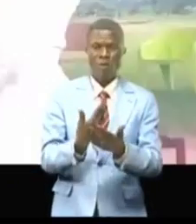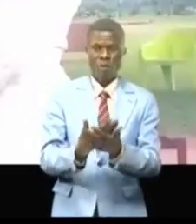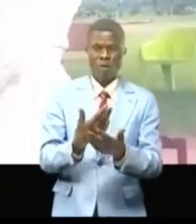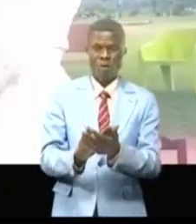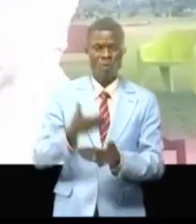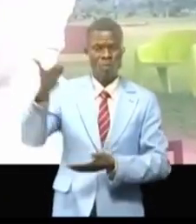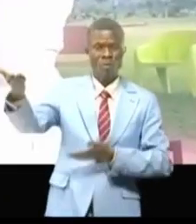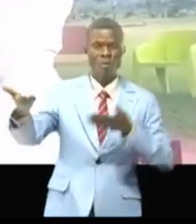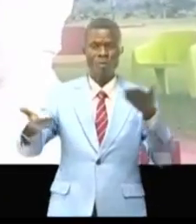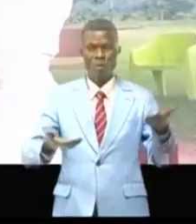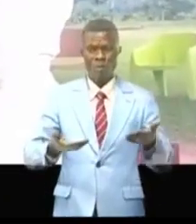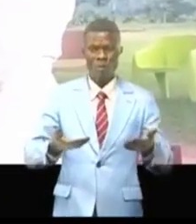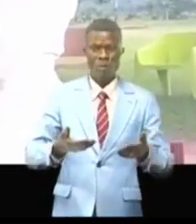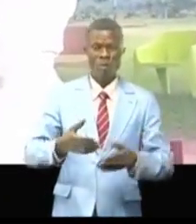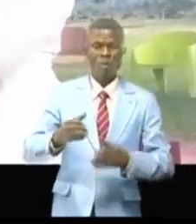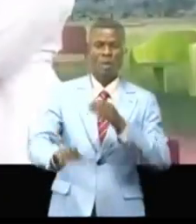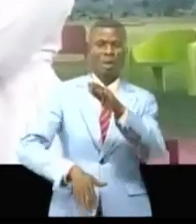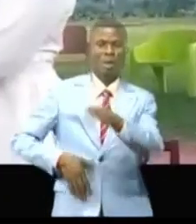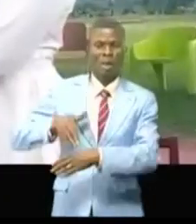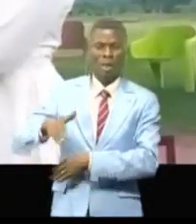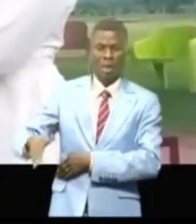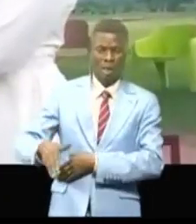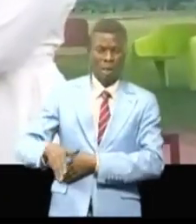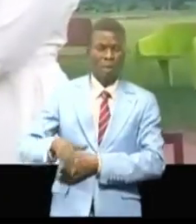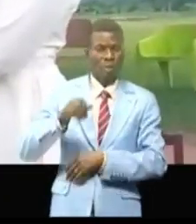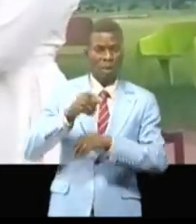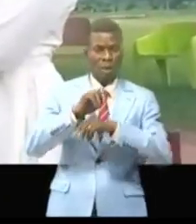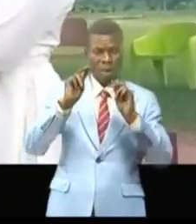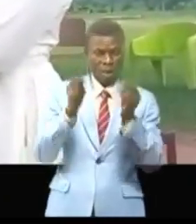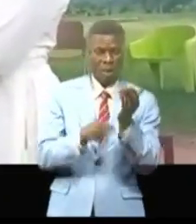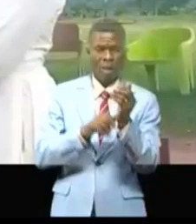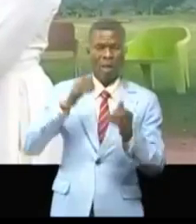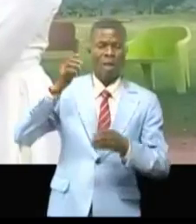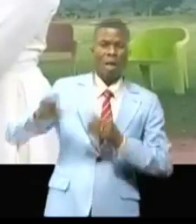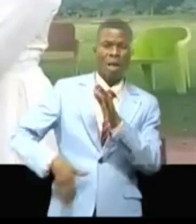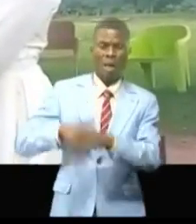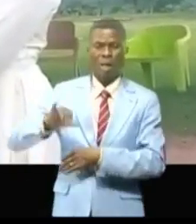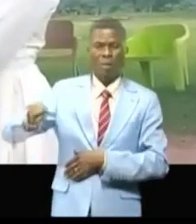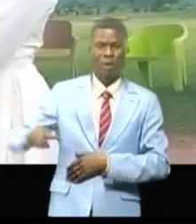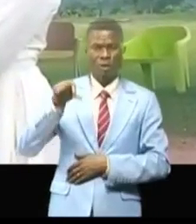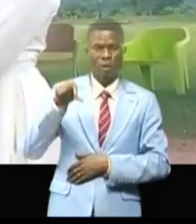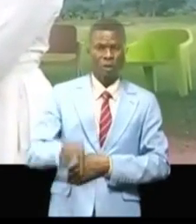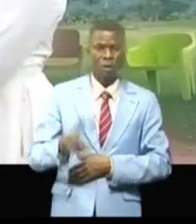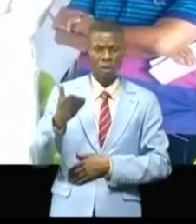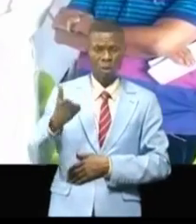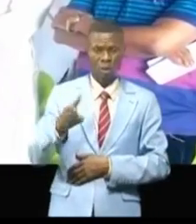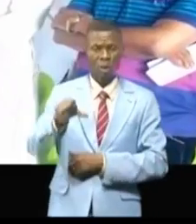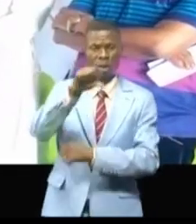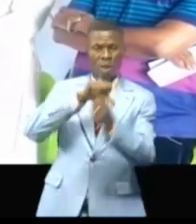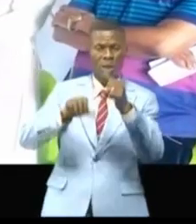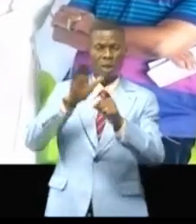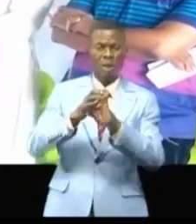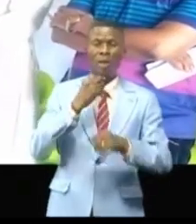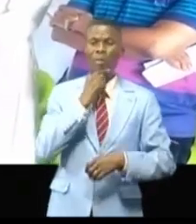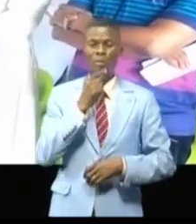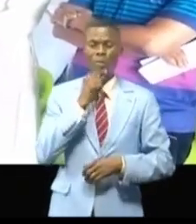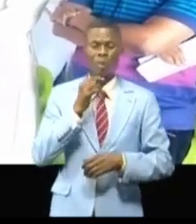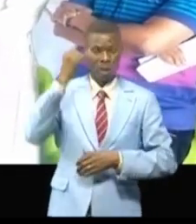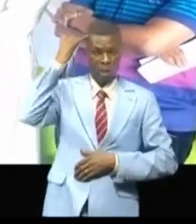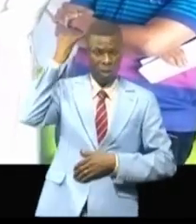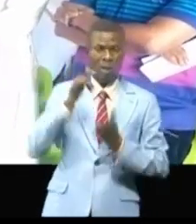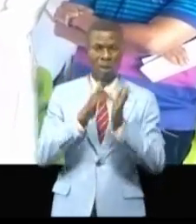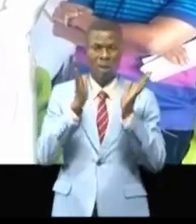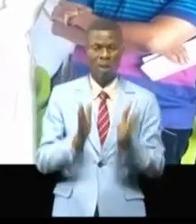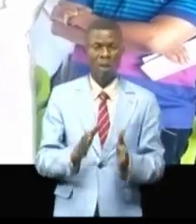été accueilli par l'abbé recteur du dit séminaire, abbé Jean-Jacques Ngueleji, entouré de prêtres religieux, chrétiens